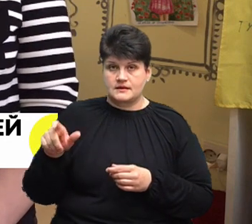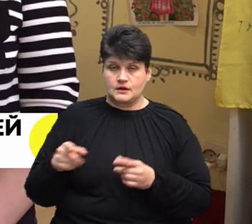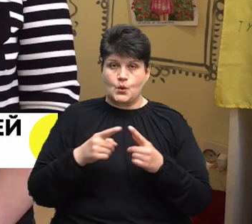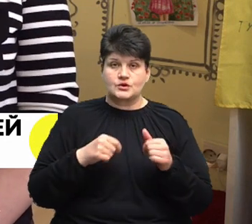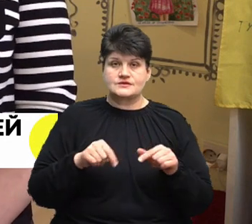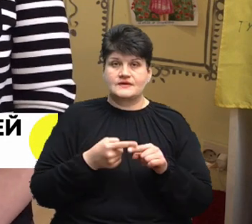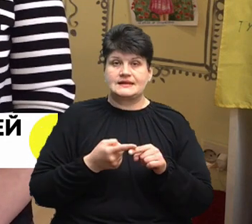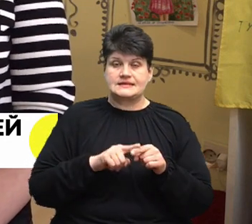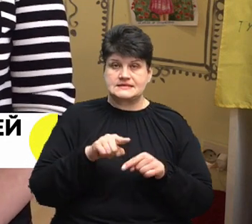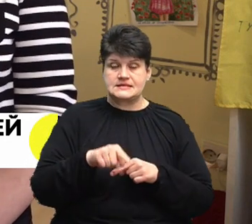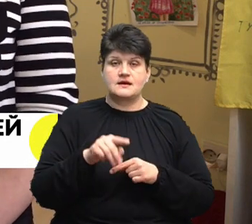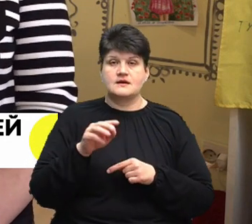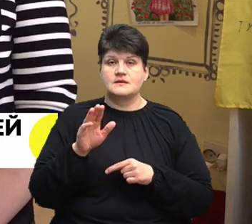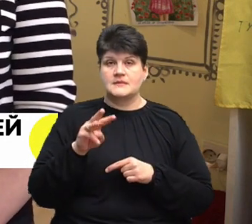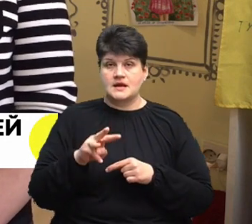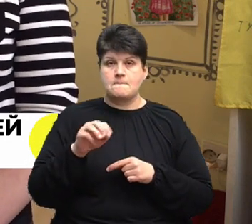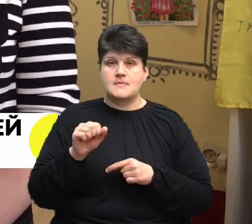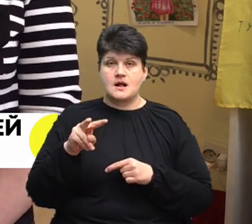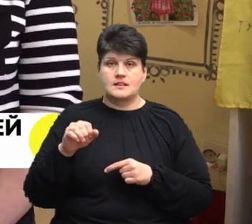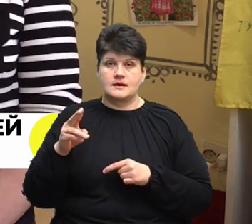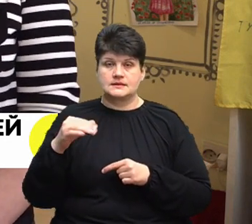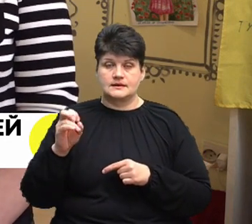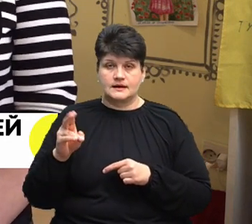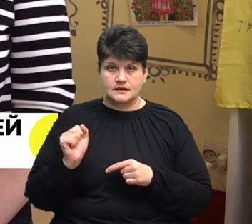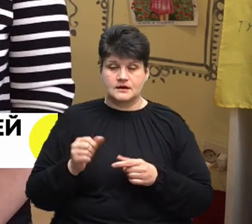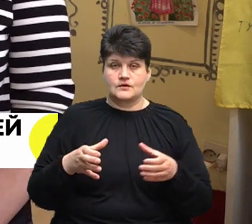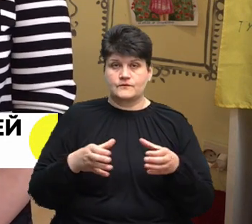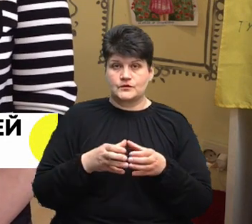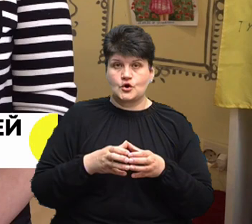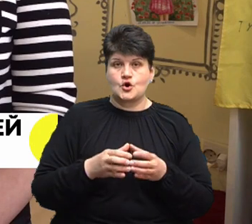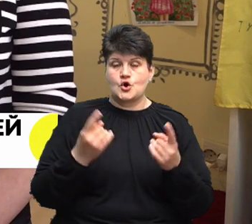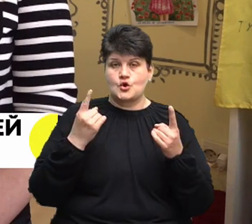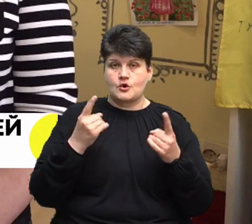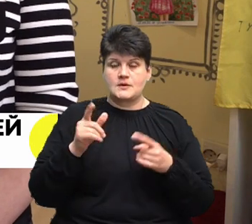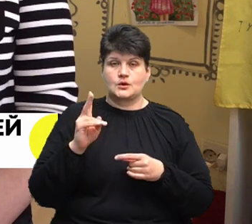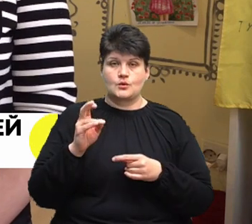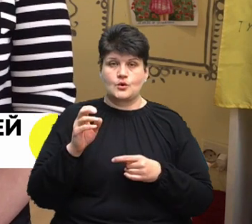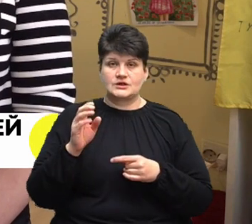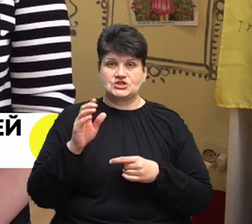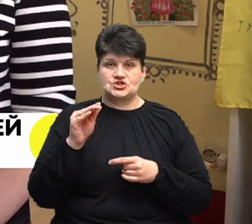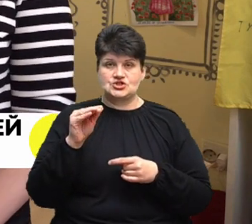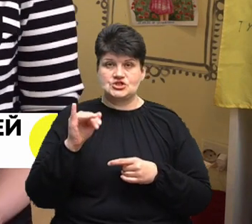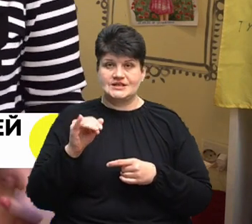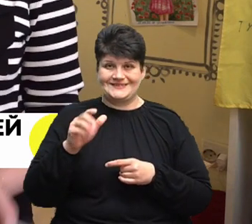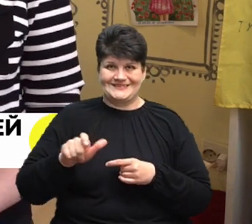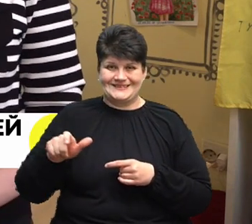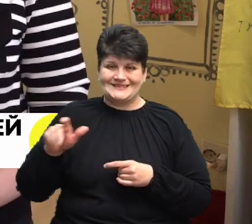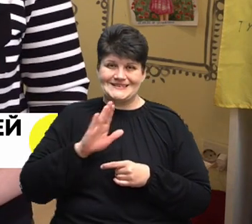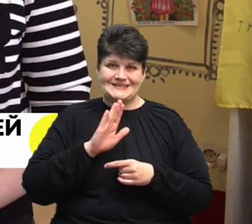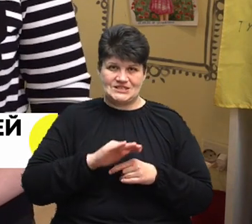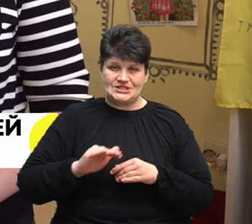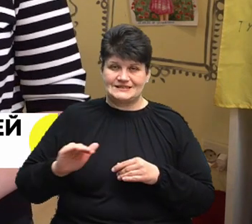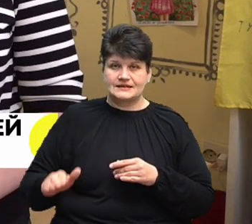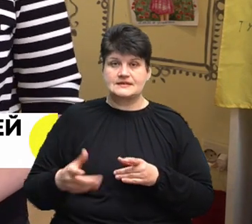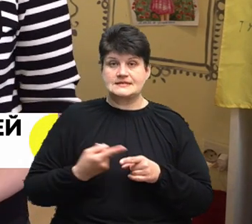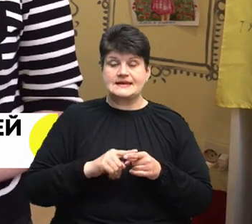Марія Маландика і фонду Global for Children. Заняття в нас відбувається блок 10